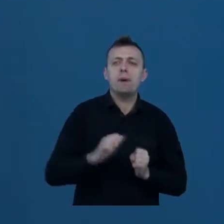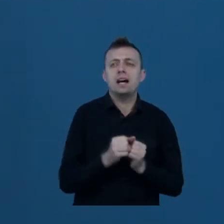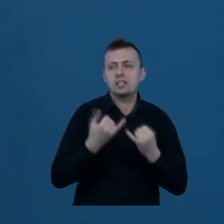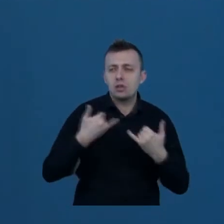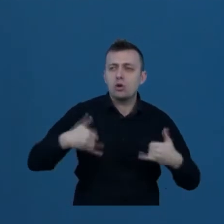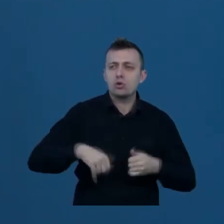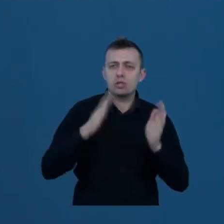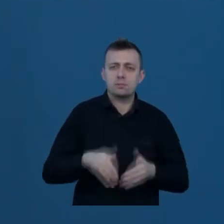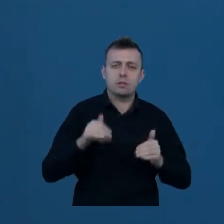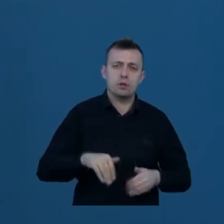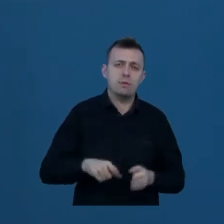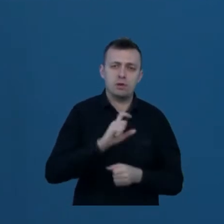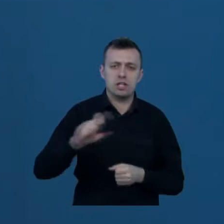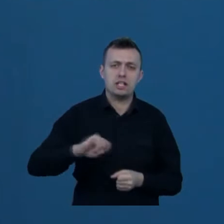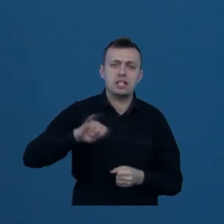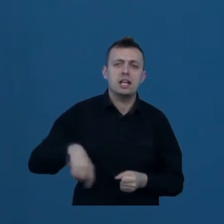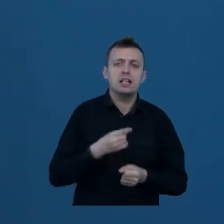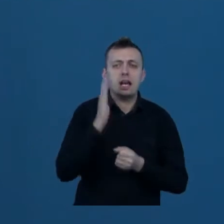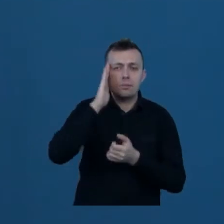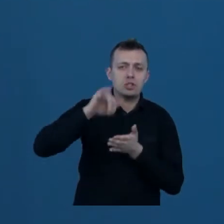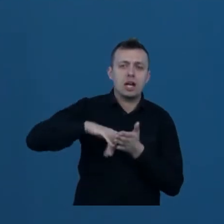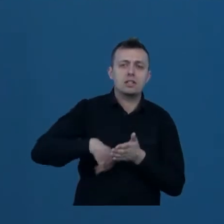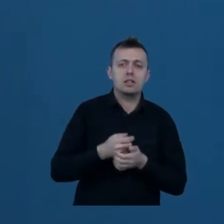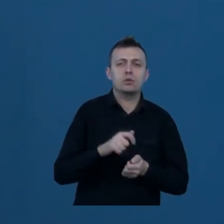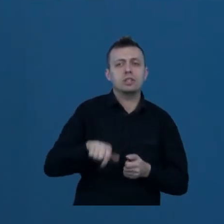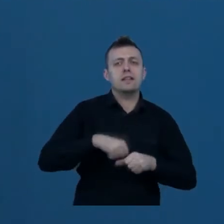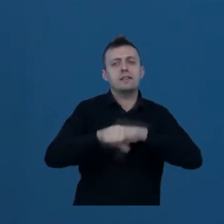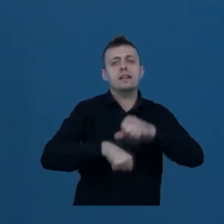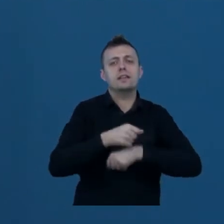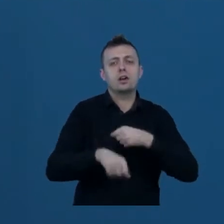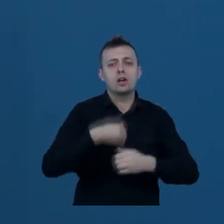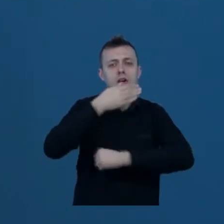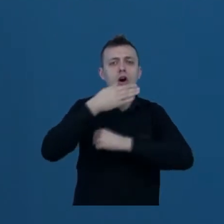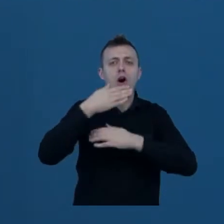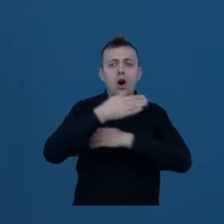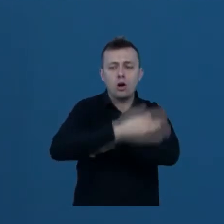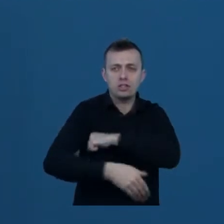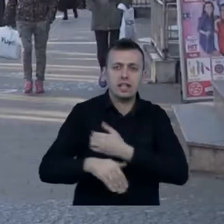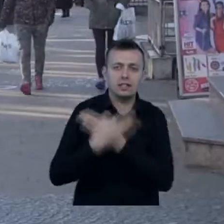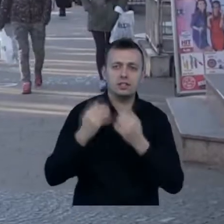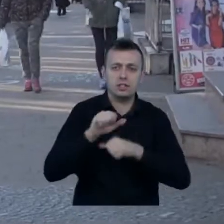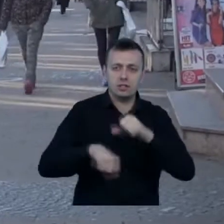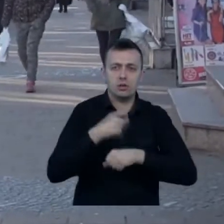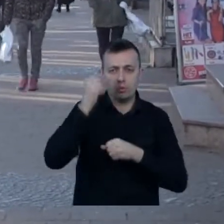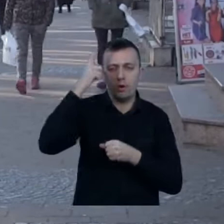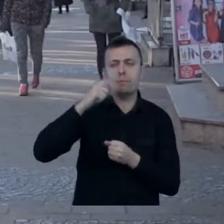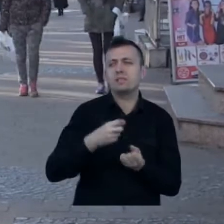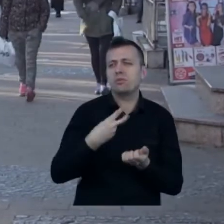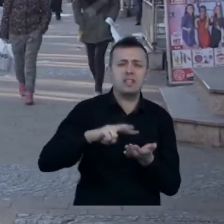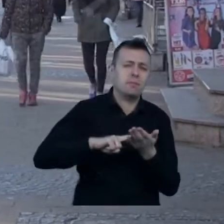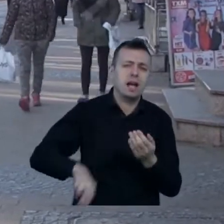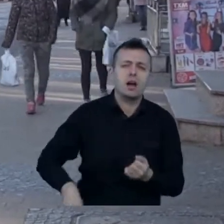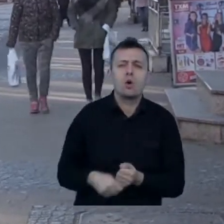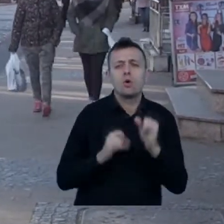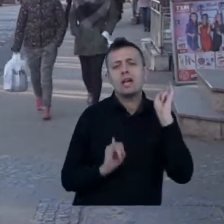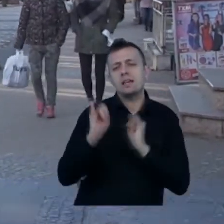wiele sposobów. Jak kutnianie zamierzają spędzić Sylwestra w tym roku? O to mieszkańców pytał Marek Gołębiewski. Pomysłów na spędzenie